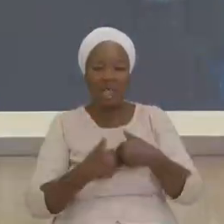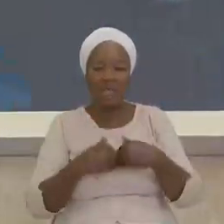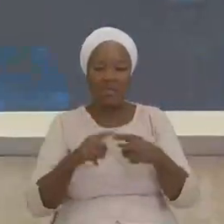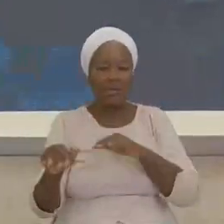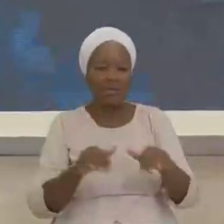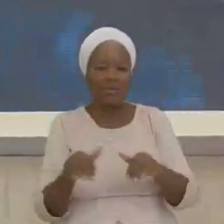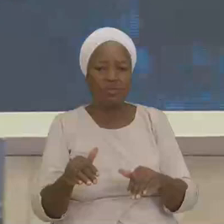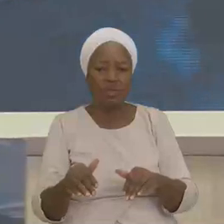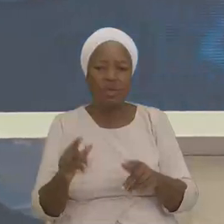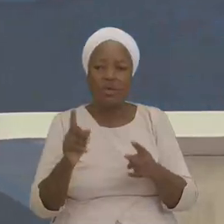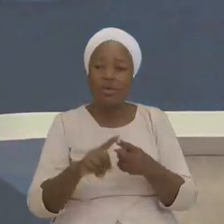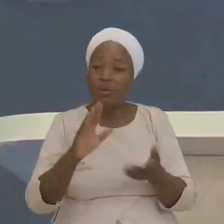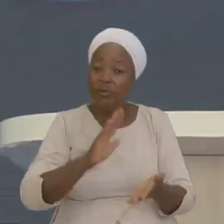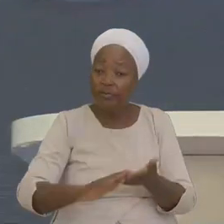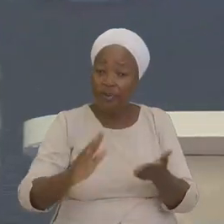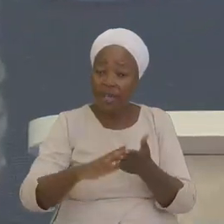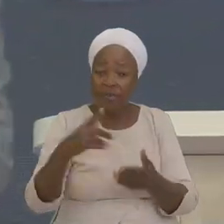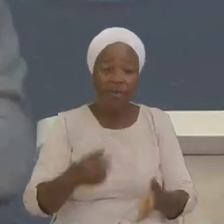fait tout ce qui devait être fait